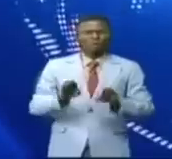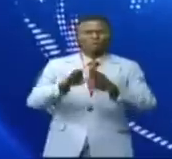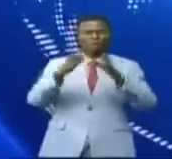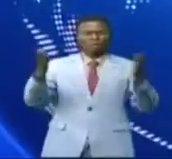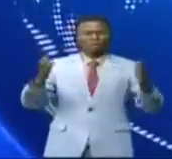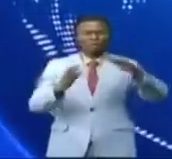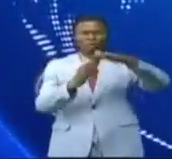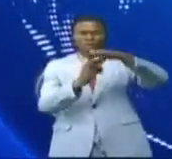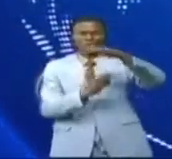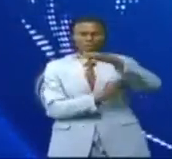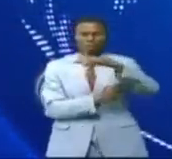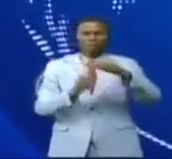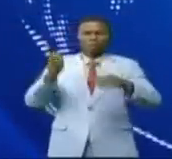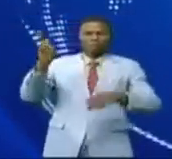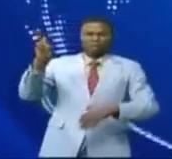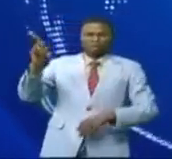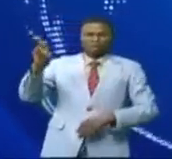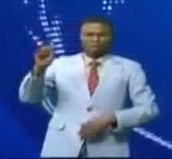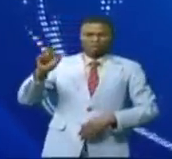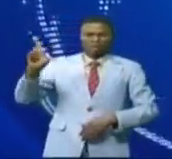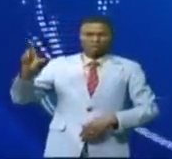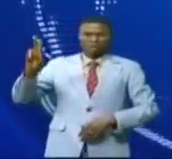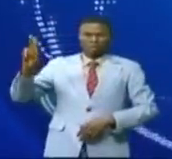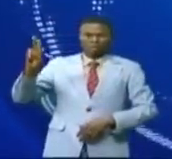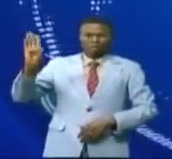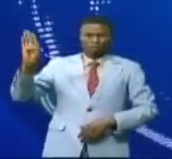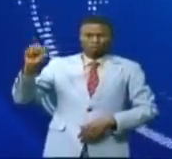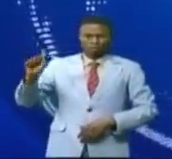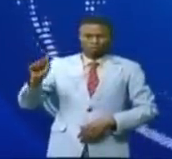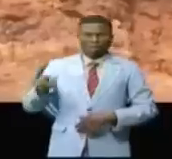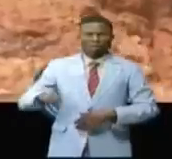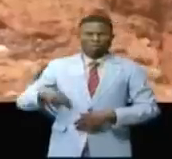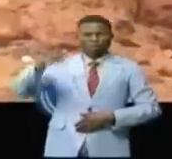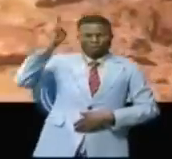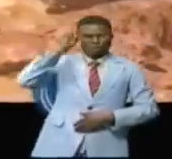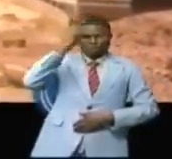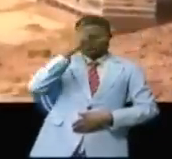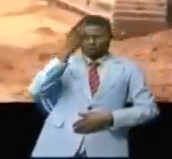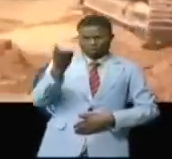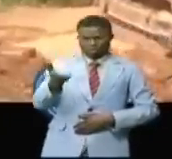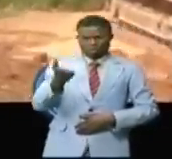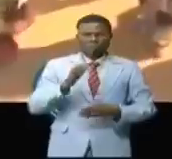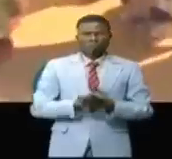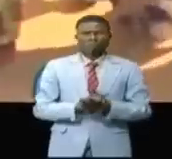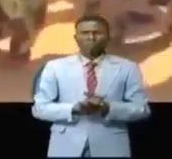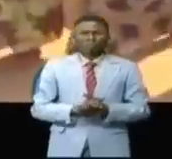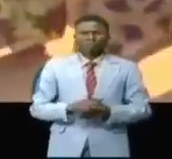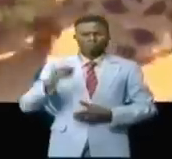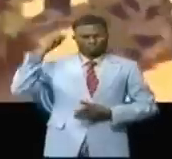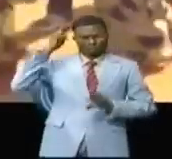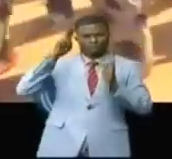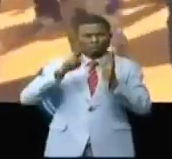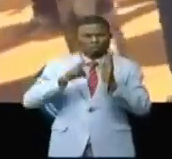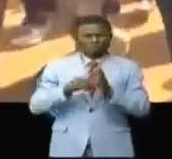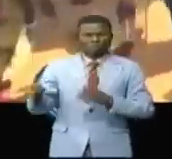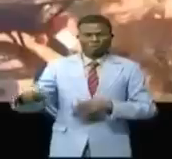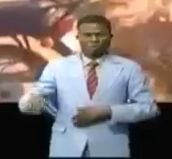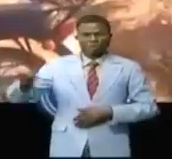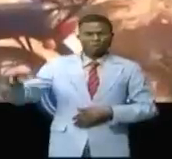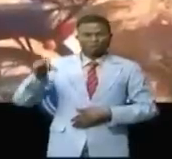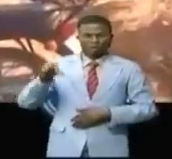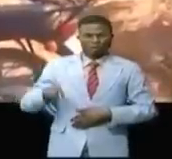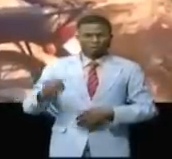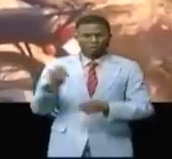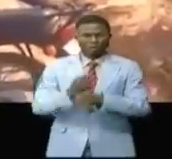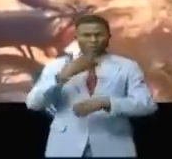pompes talibans dans la province du haut qatar soit pas le gouverneur provincial black ap les travaux de